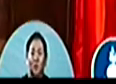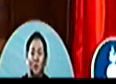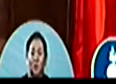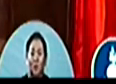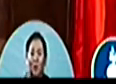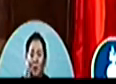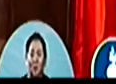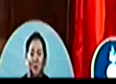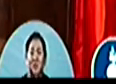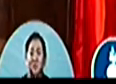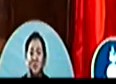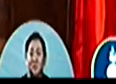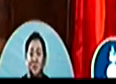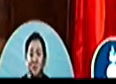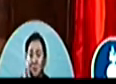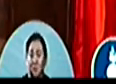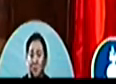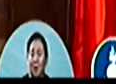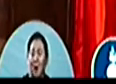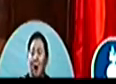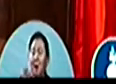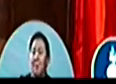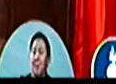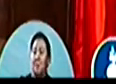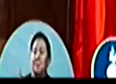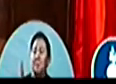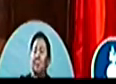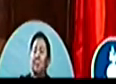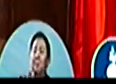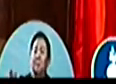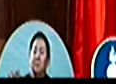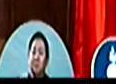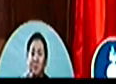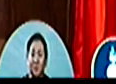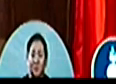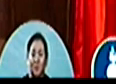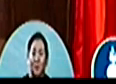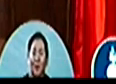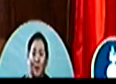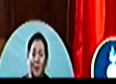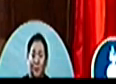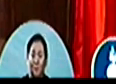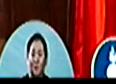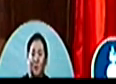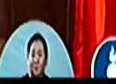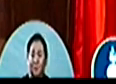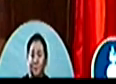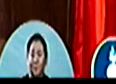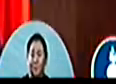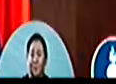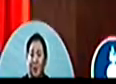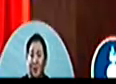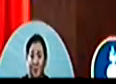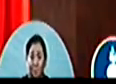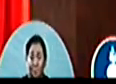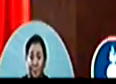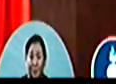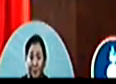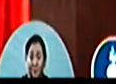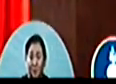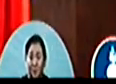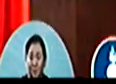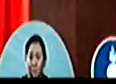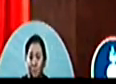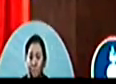ил тод болгосон, одоо өөрөчлөөд одоо шүгэл хүлээсэн тэр иргэнийг хамгаалж орч өнөөдөр Монгол талаг байна. Тэгэхээр